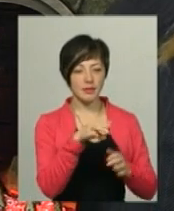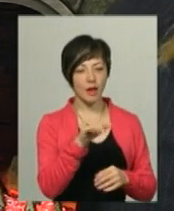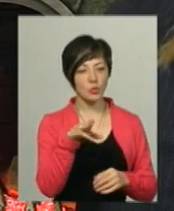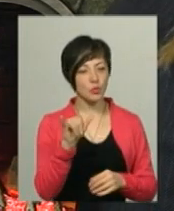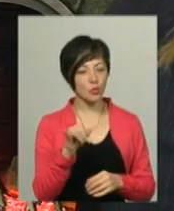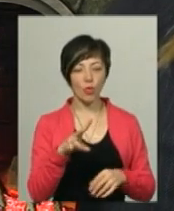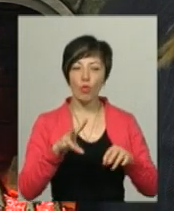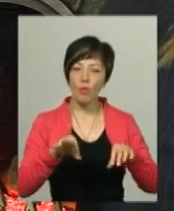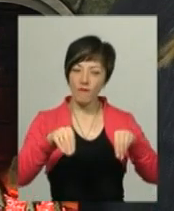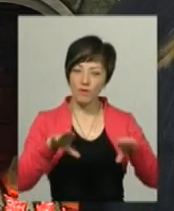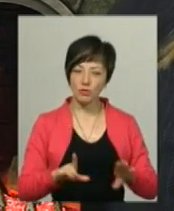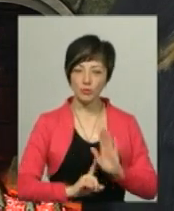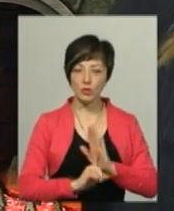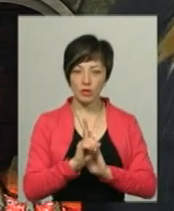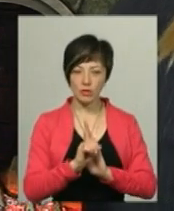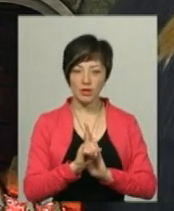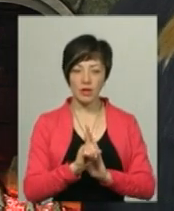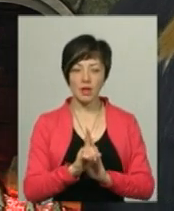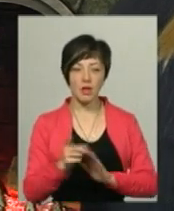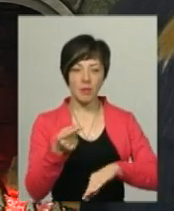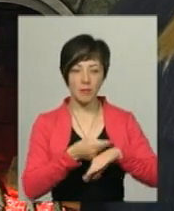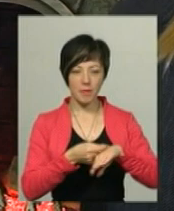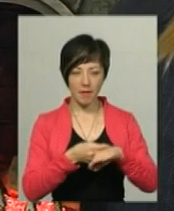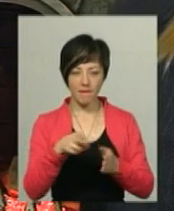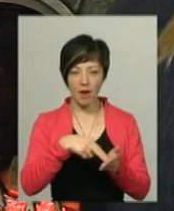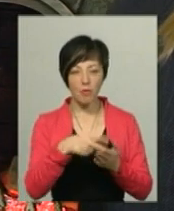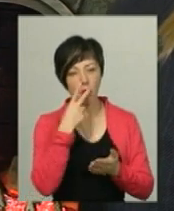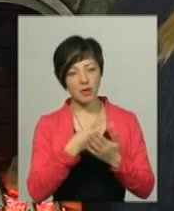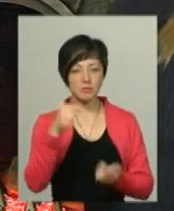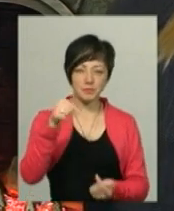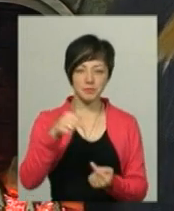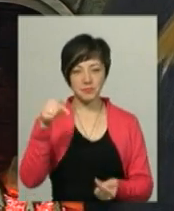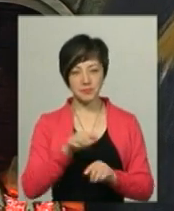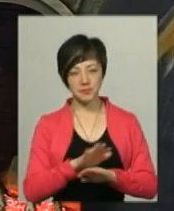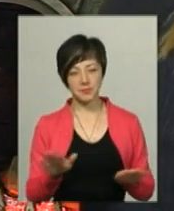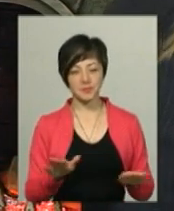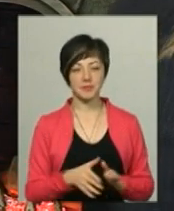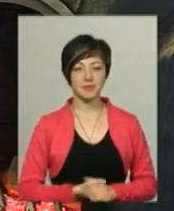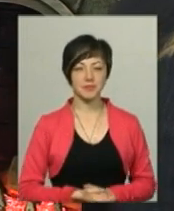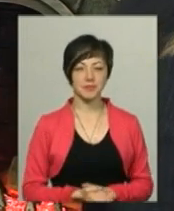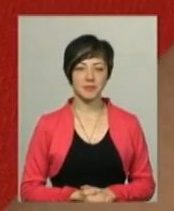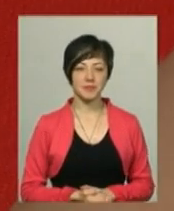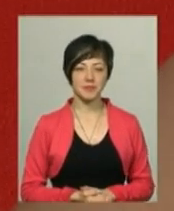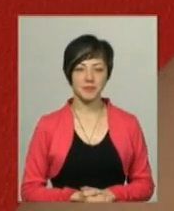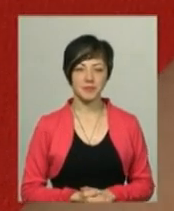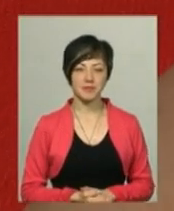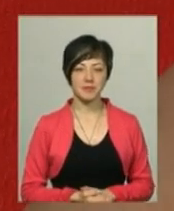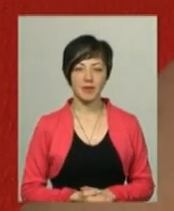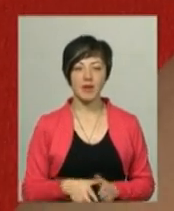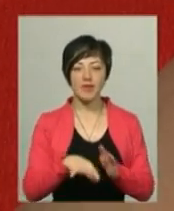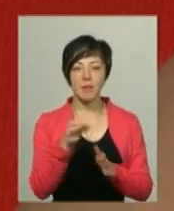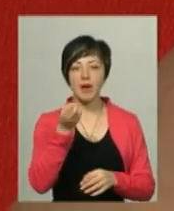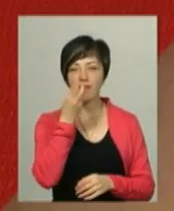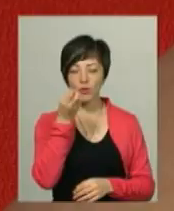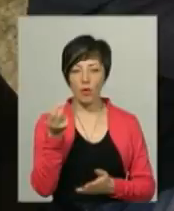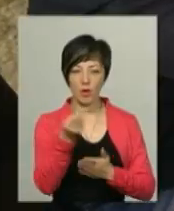вирішила для початку нанести мехенді, щоб побачити, пасувати мені чи не буде мені пасувати. Леся вибрала квітковий